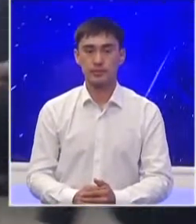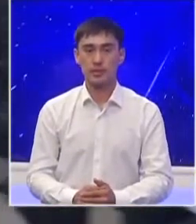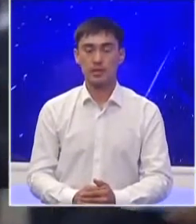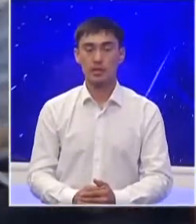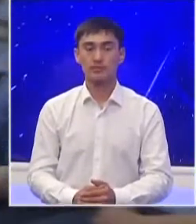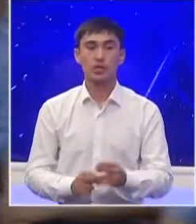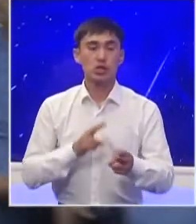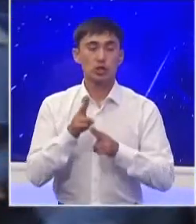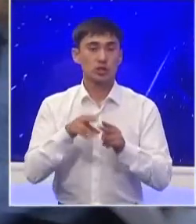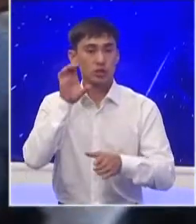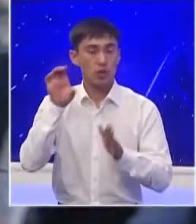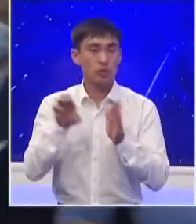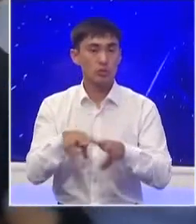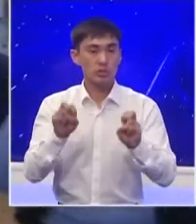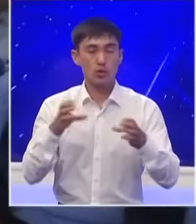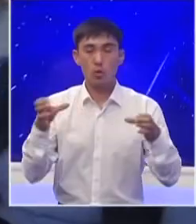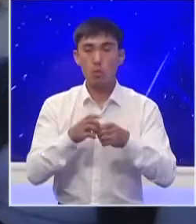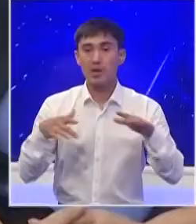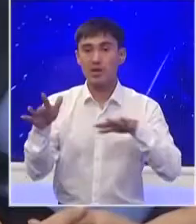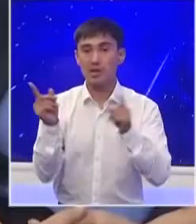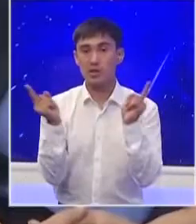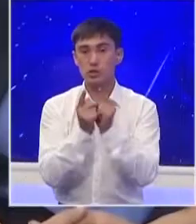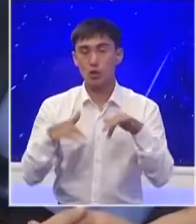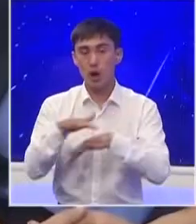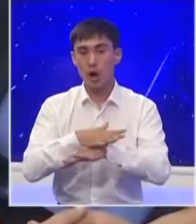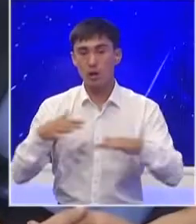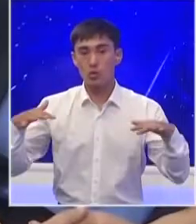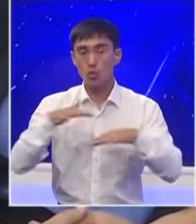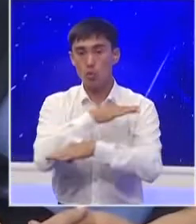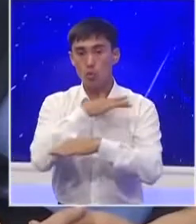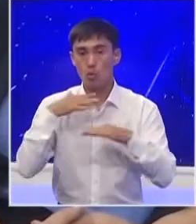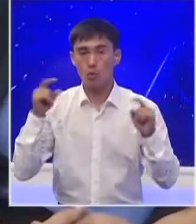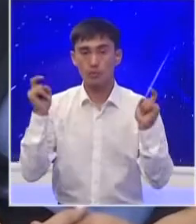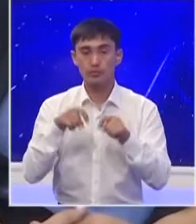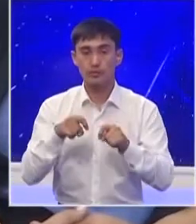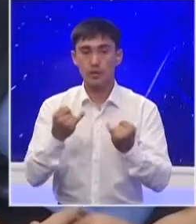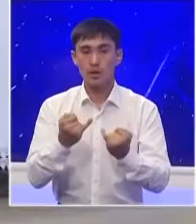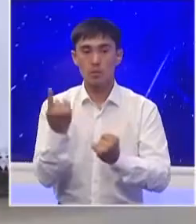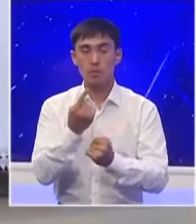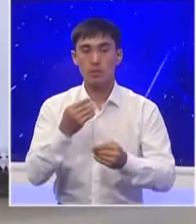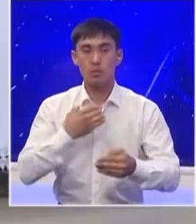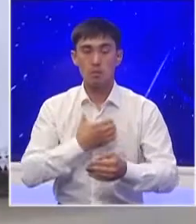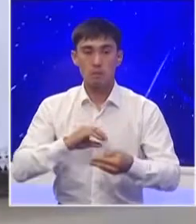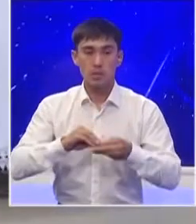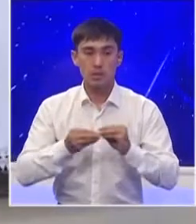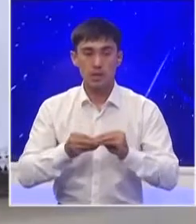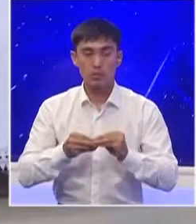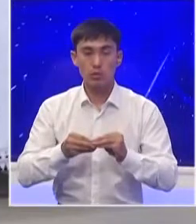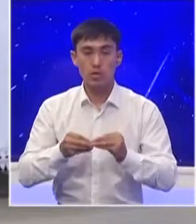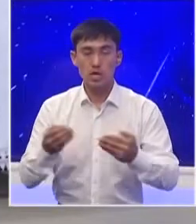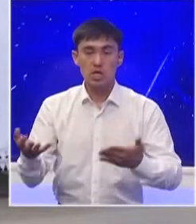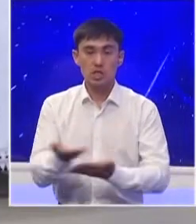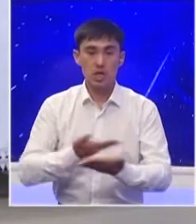Жанайқайын тыңдауға барған арнай топпен кездесуге халық көп жиылды. Бостан ауылының тұрғындарын алаңдататын бір ғана мәселе ол шабындық